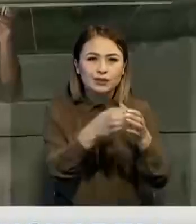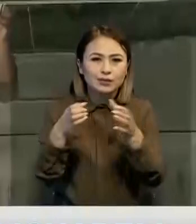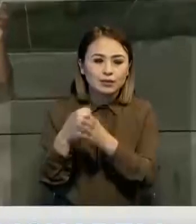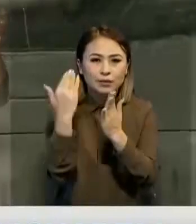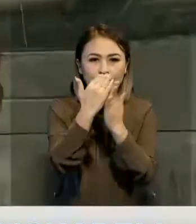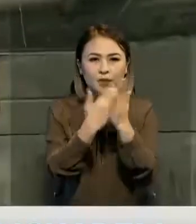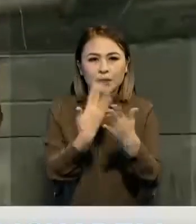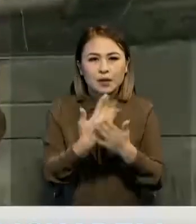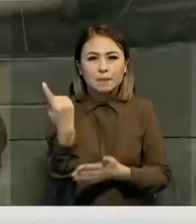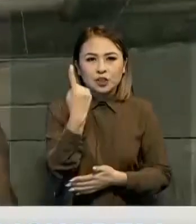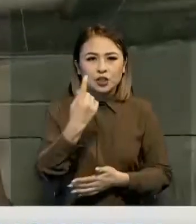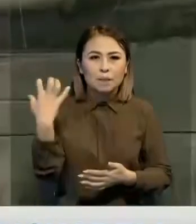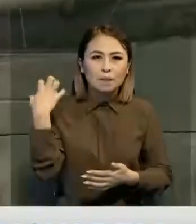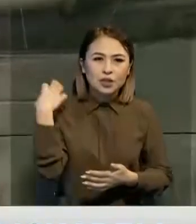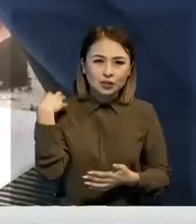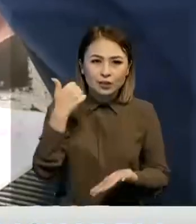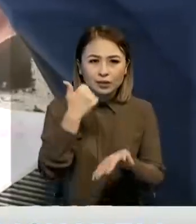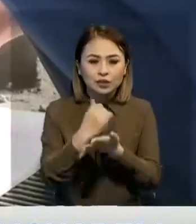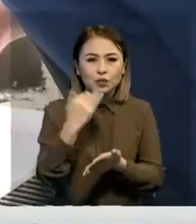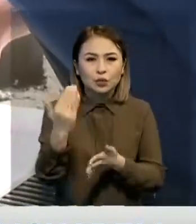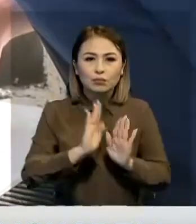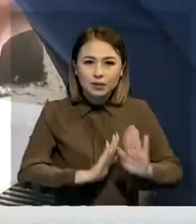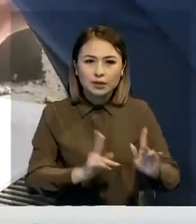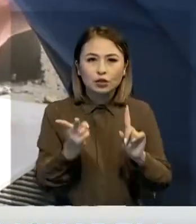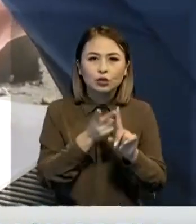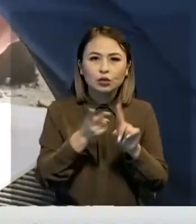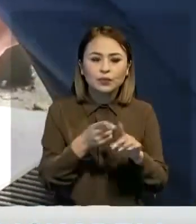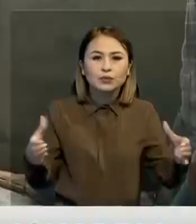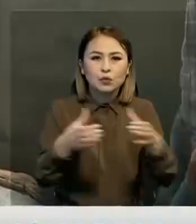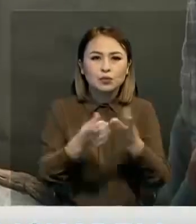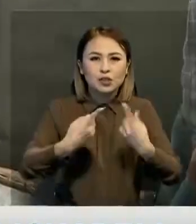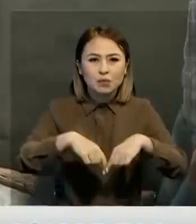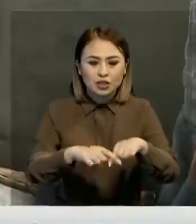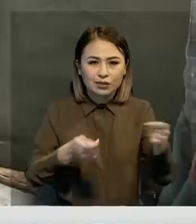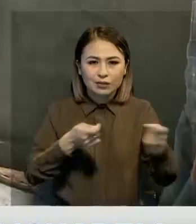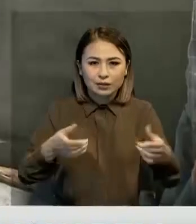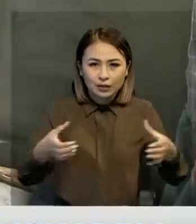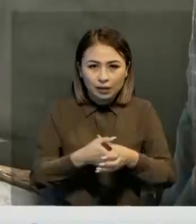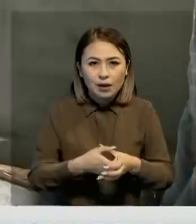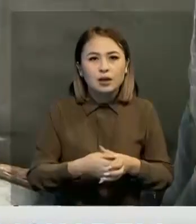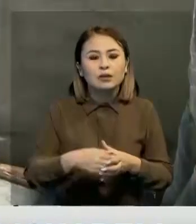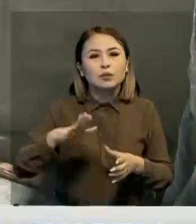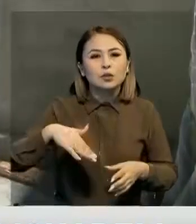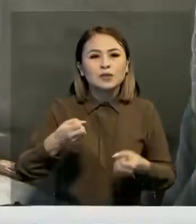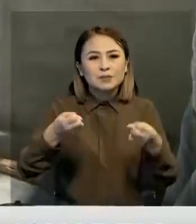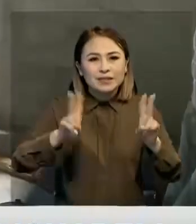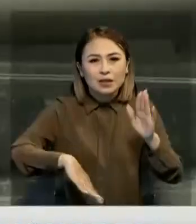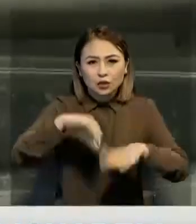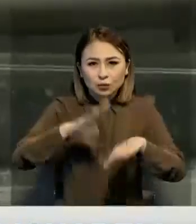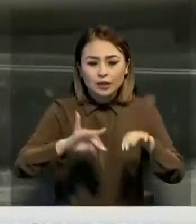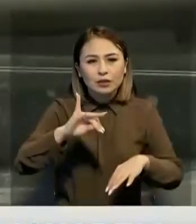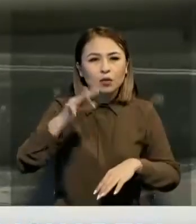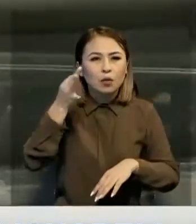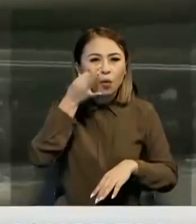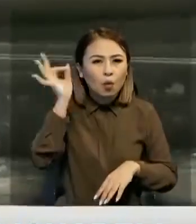жүргізіледі. Біріншісі басшылар мен олардың орынбасарлары, екіншісі құрылымдық бөлімше басшылары. Одан кейін мамандар мен білікті